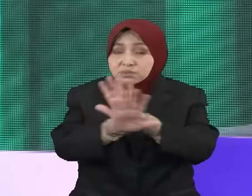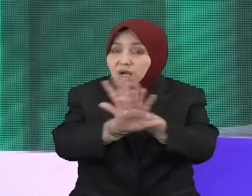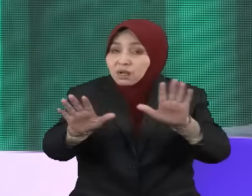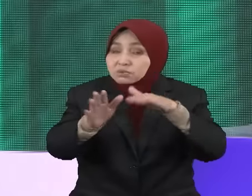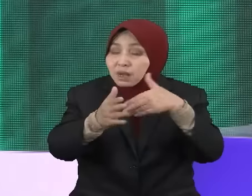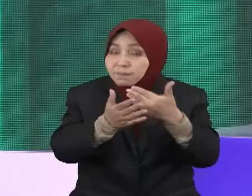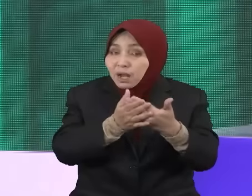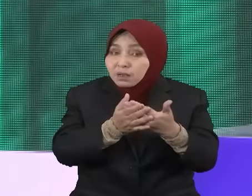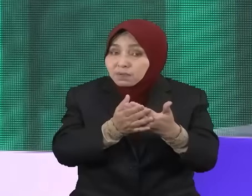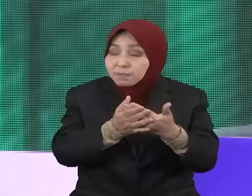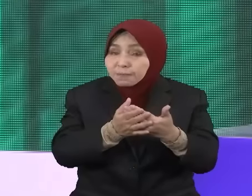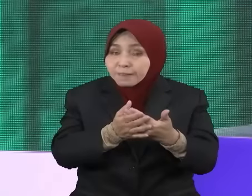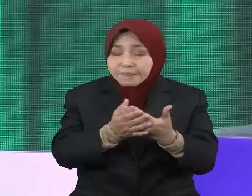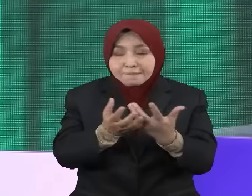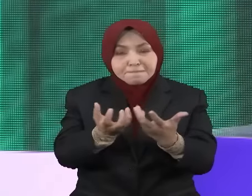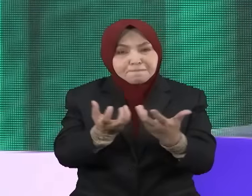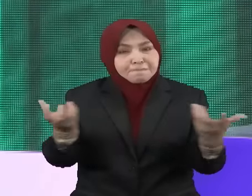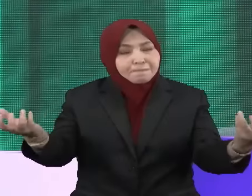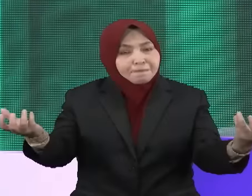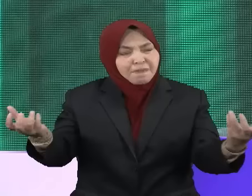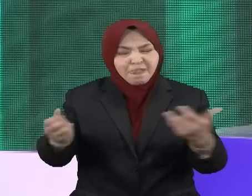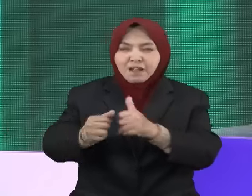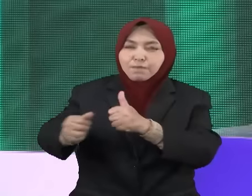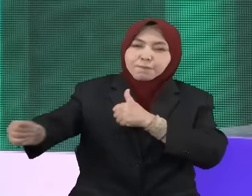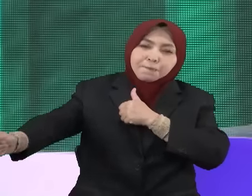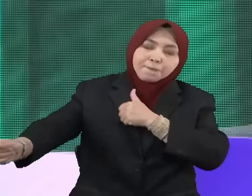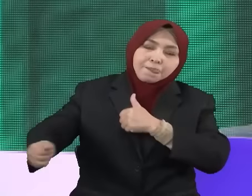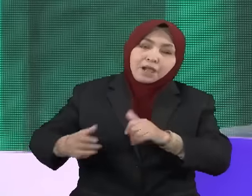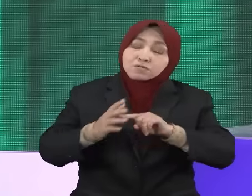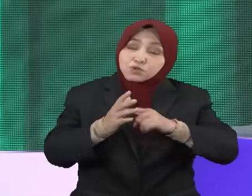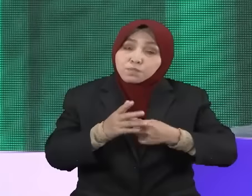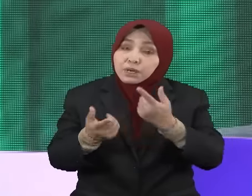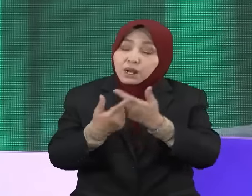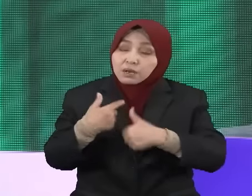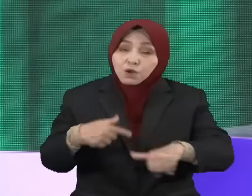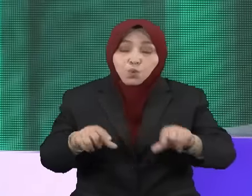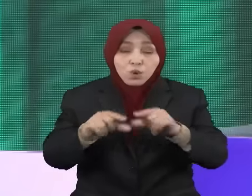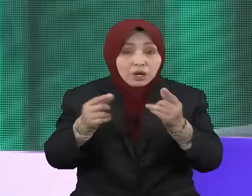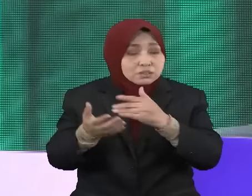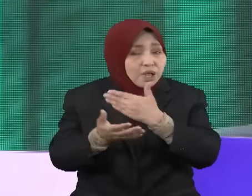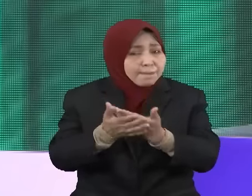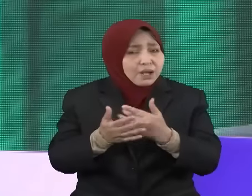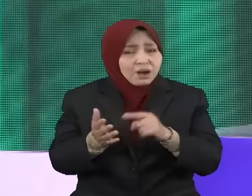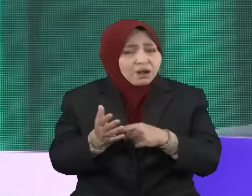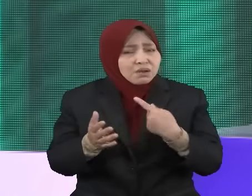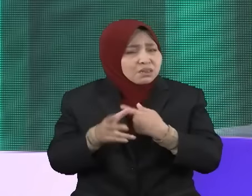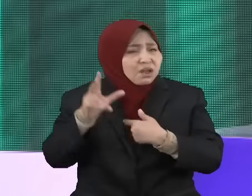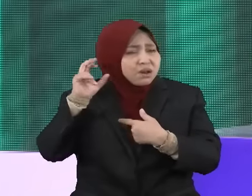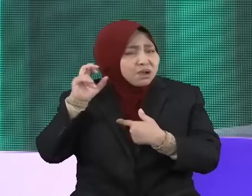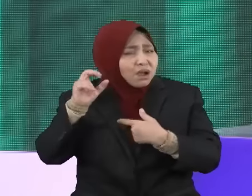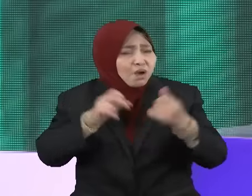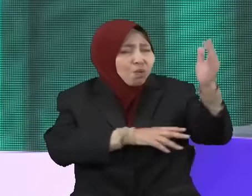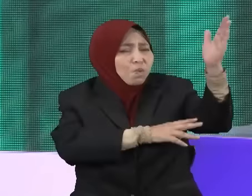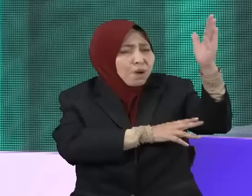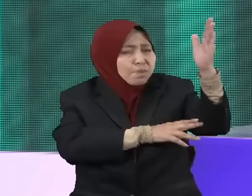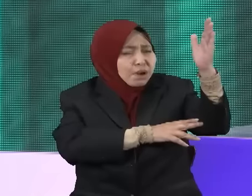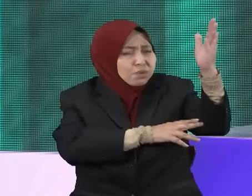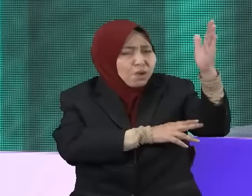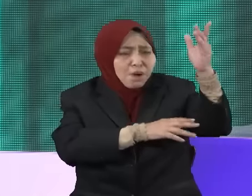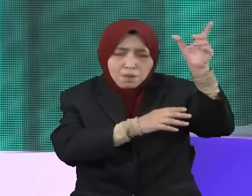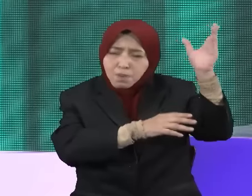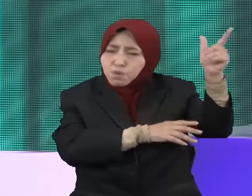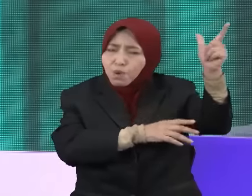ianya bercerai ataupun jauh daripada sumber daripada Al-Quran, sehingga kadang-kadang kita dengar hujah yang disampaikan oleh